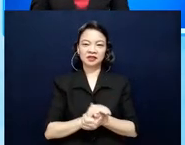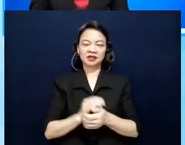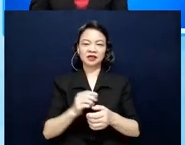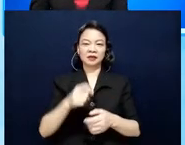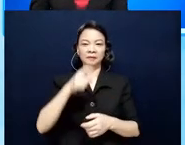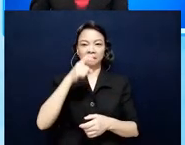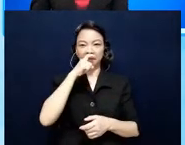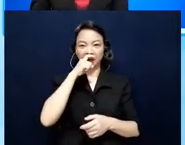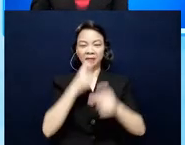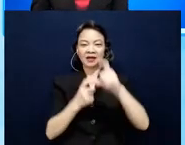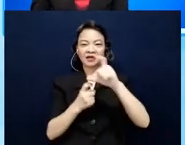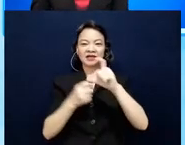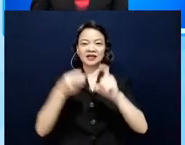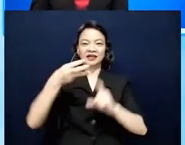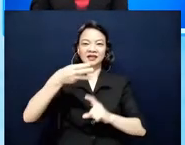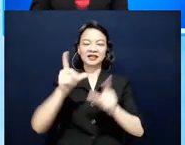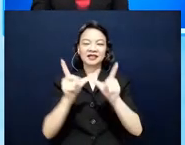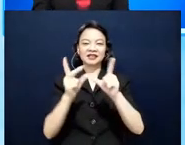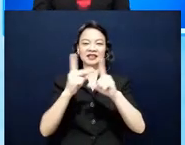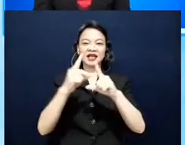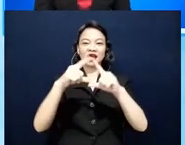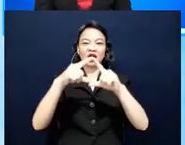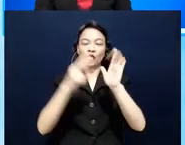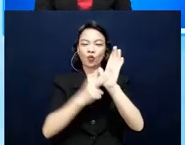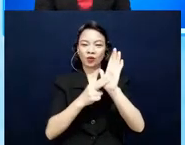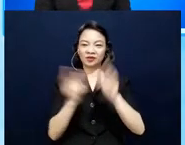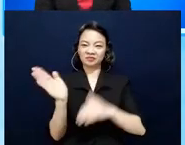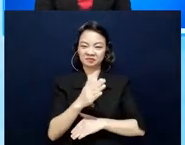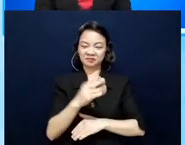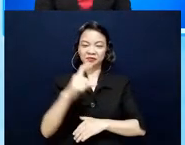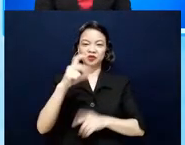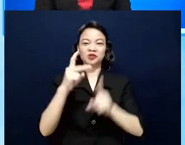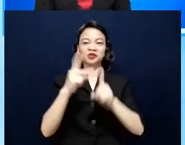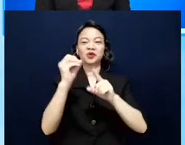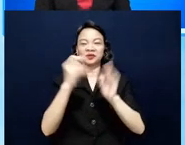salah mengucapkan nama. Yang terhormat